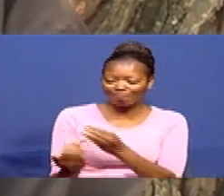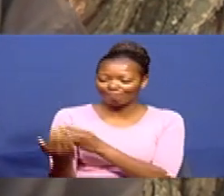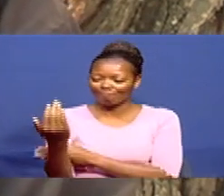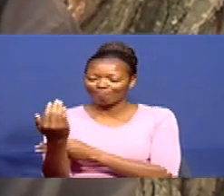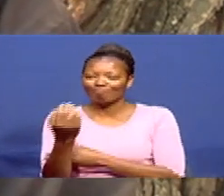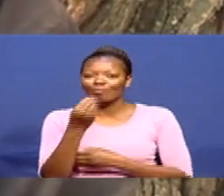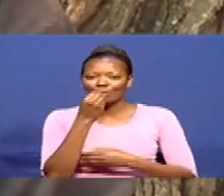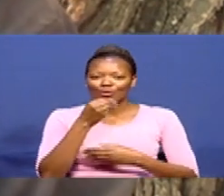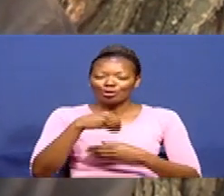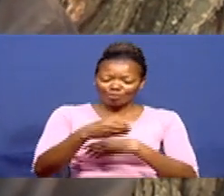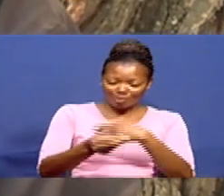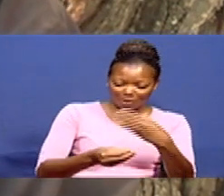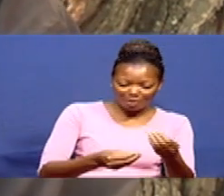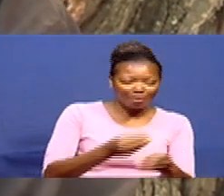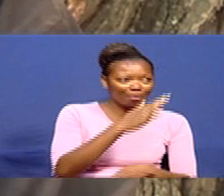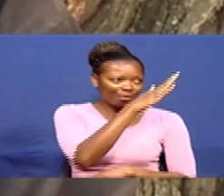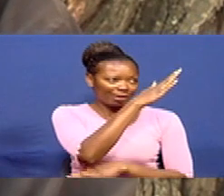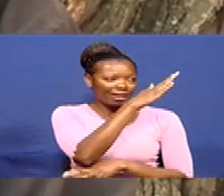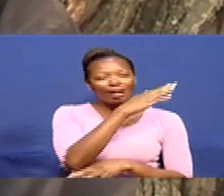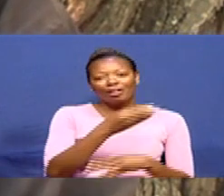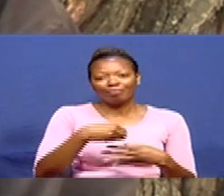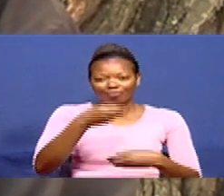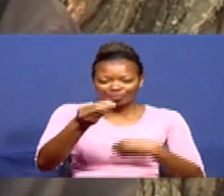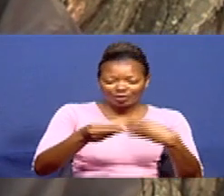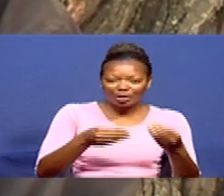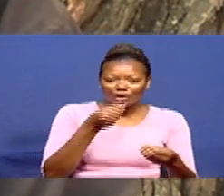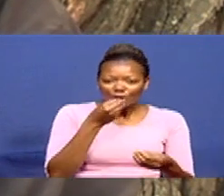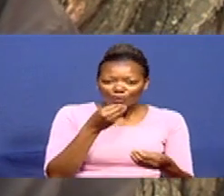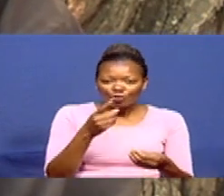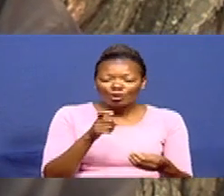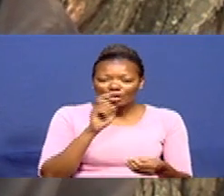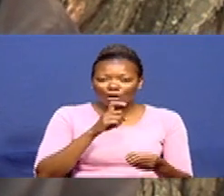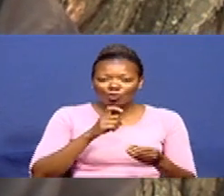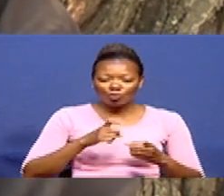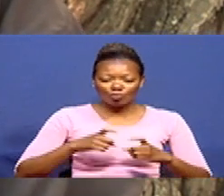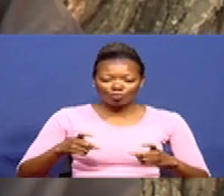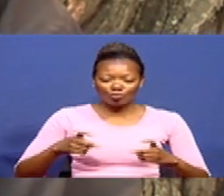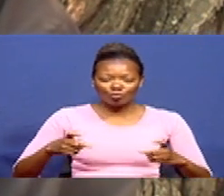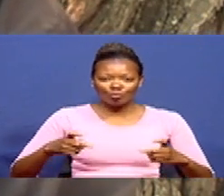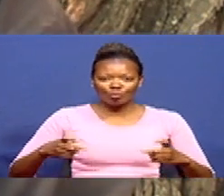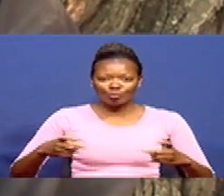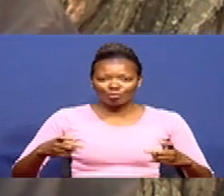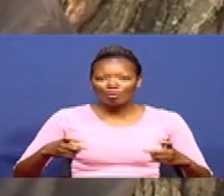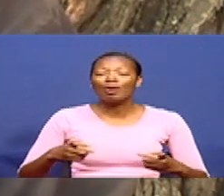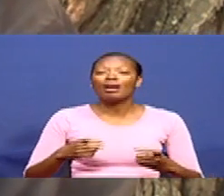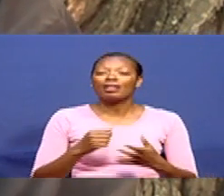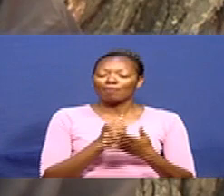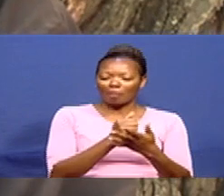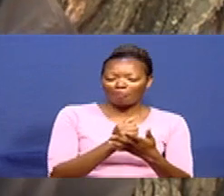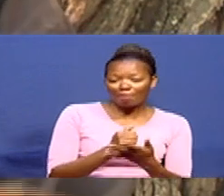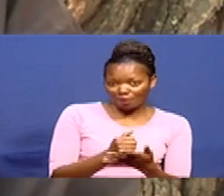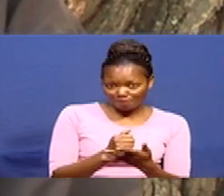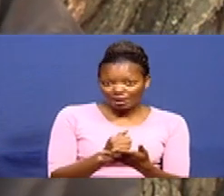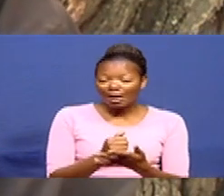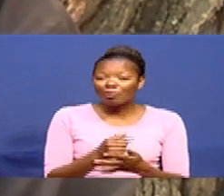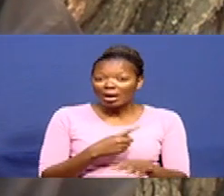hiyo mboga na pia ile waste, na zinawasaidia. In fact, hata wakitoka hapa kwa